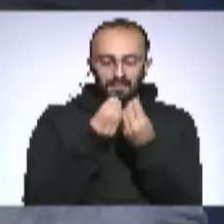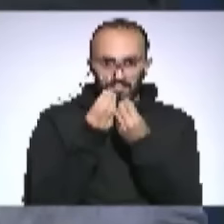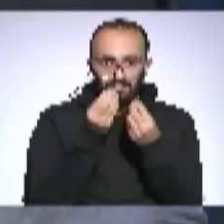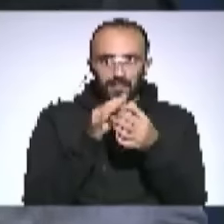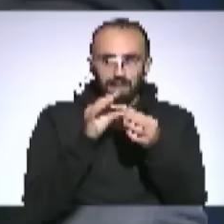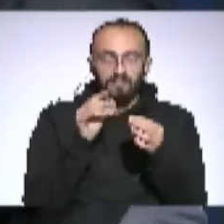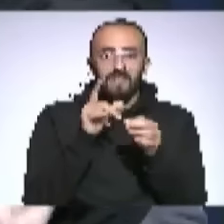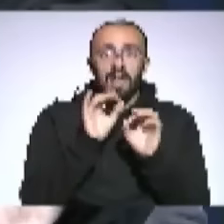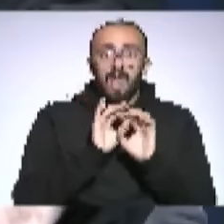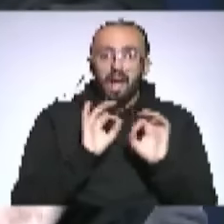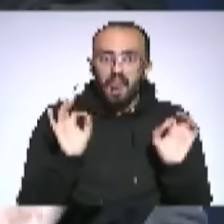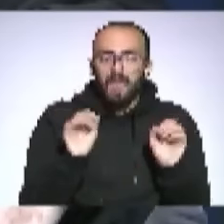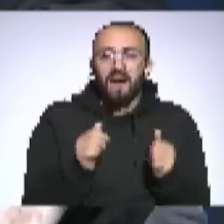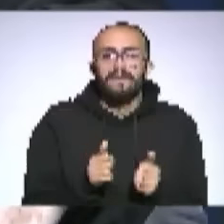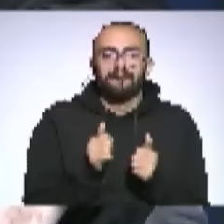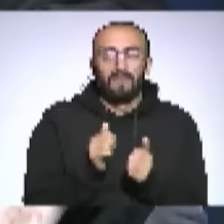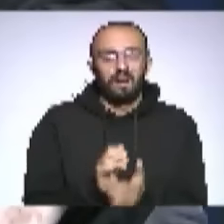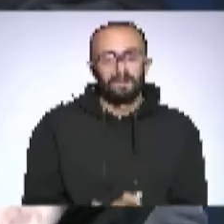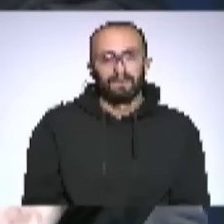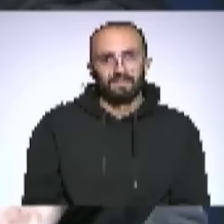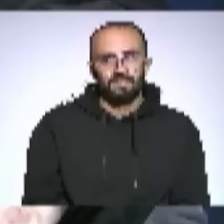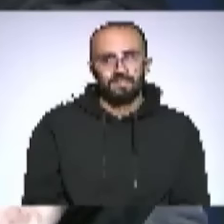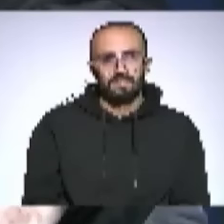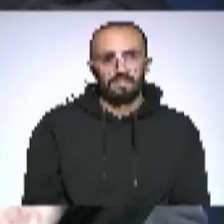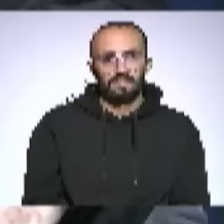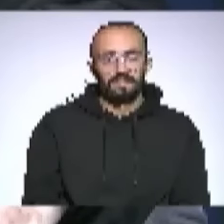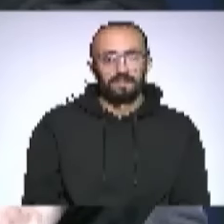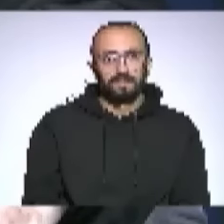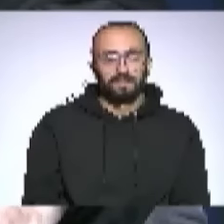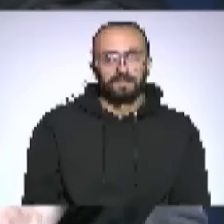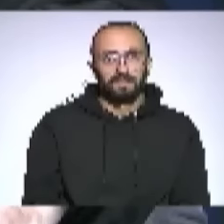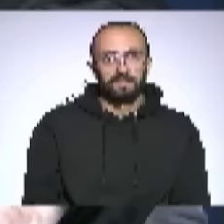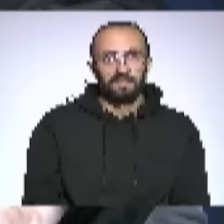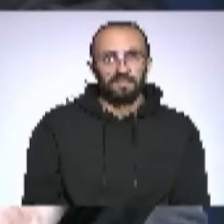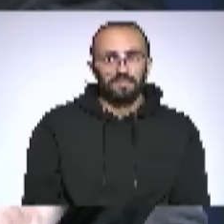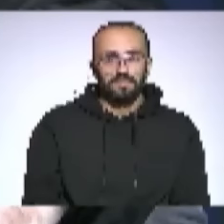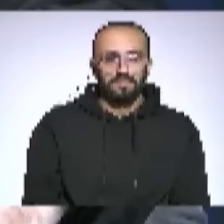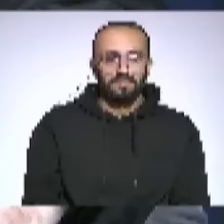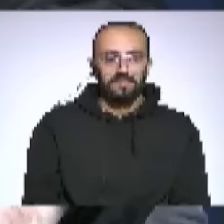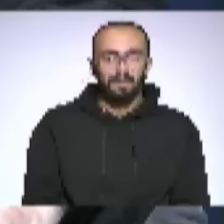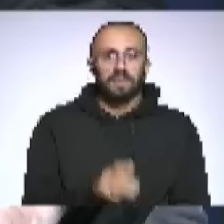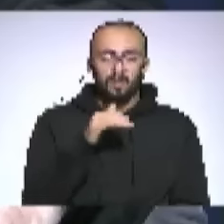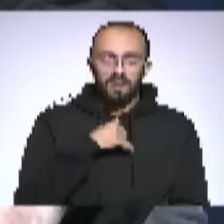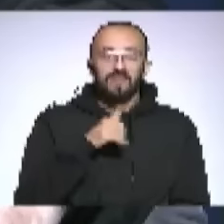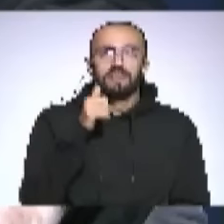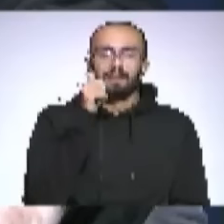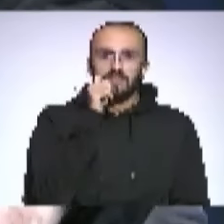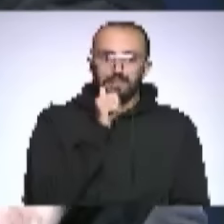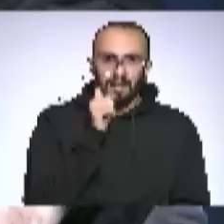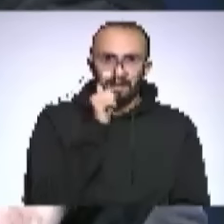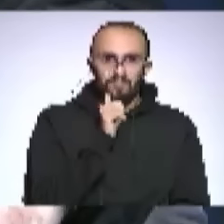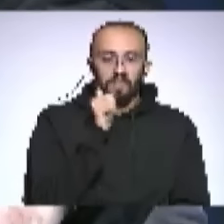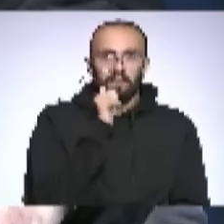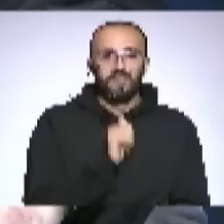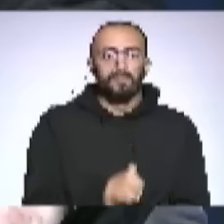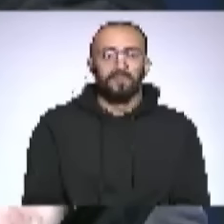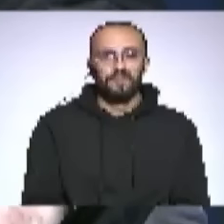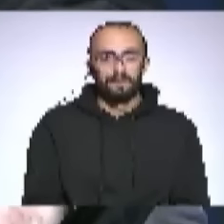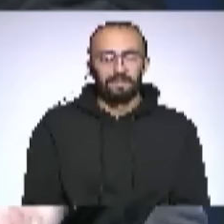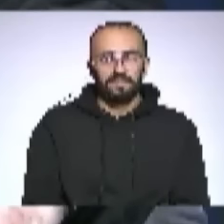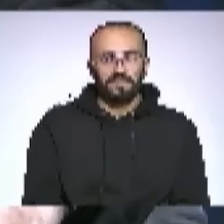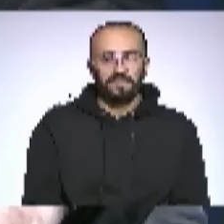لايجاد حلول ومع ذلك يا حبيبتي عايز اقول لك احتمل في صبر الى مرحله